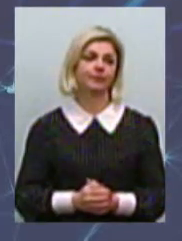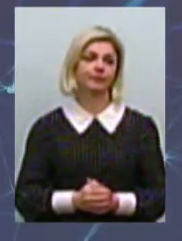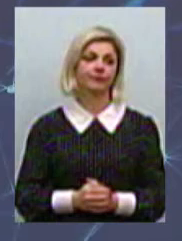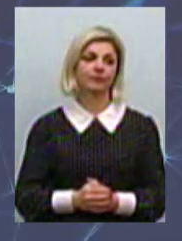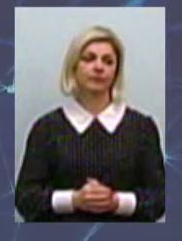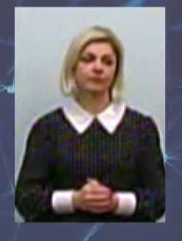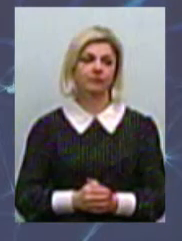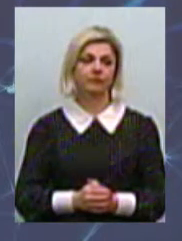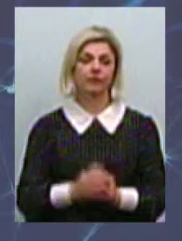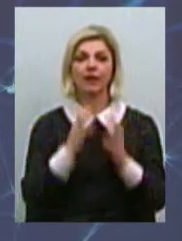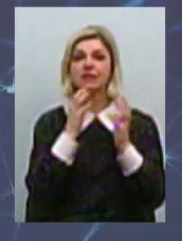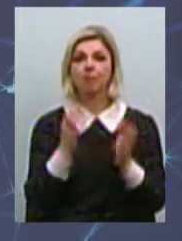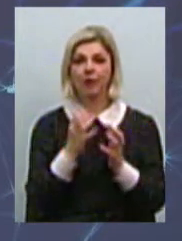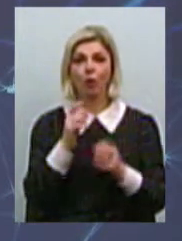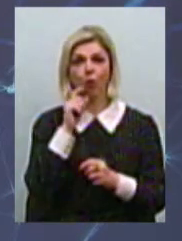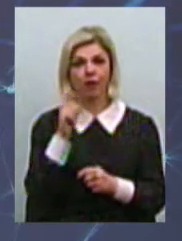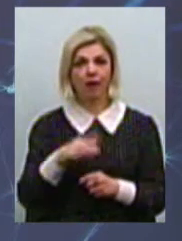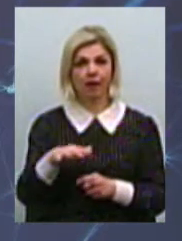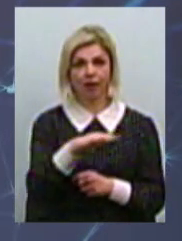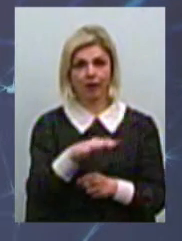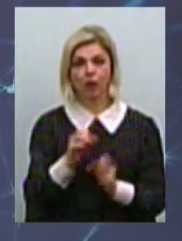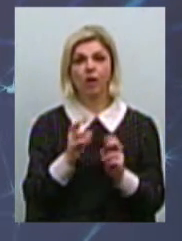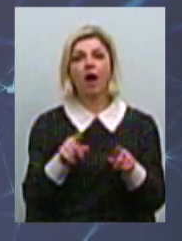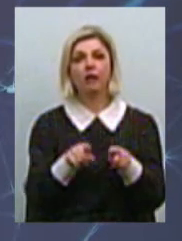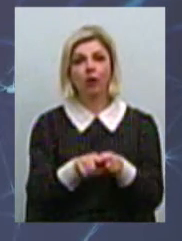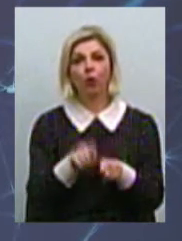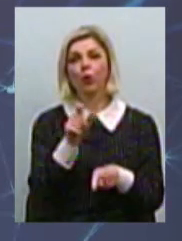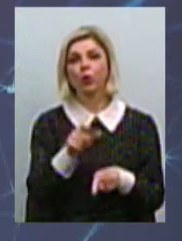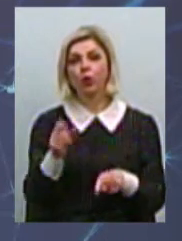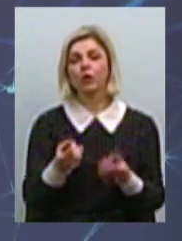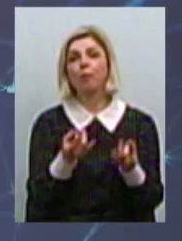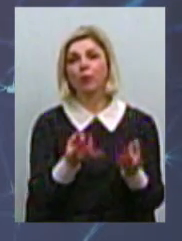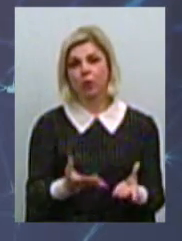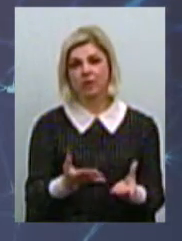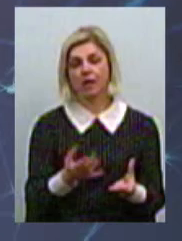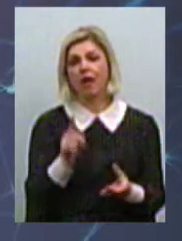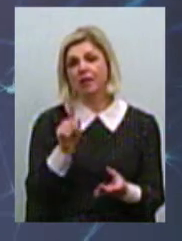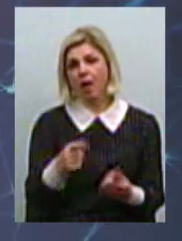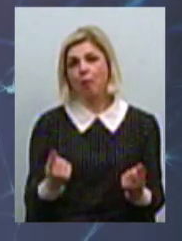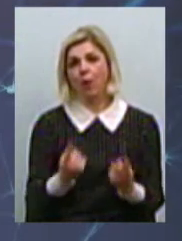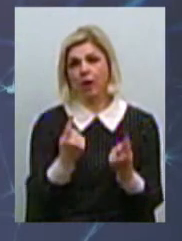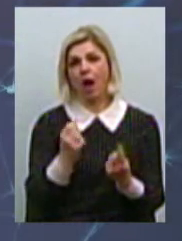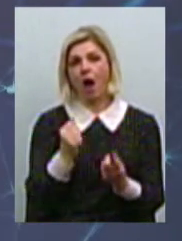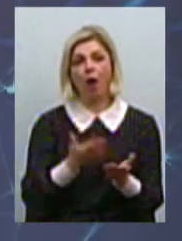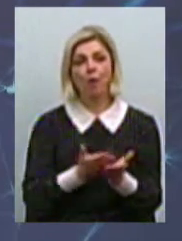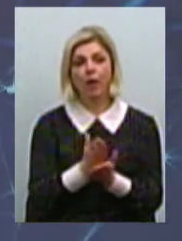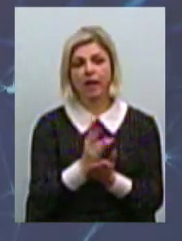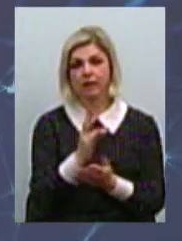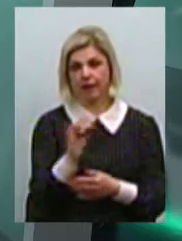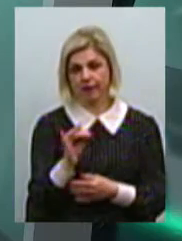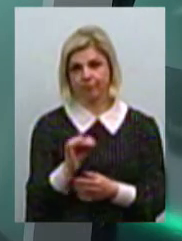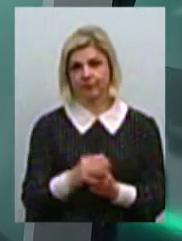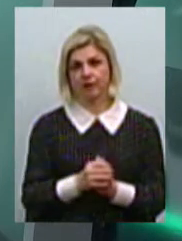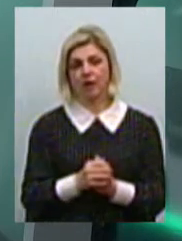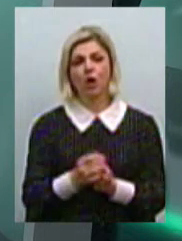зберігали Україну як таку люди простіші, можливо, навіть пересічні, а політики носії